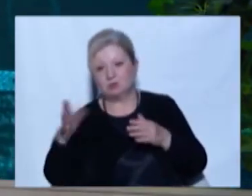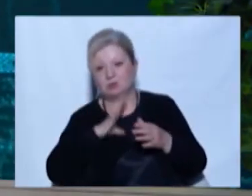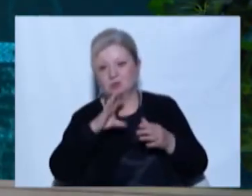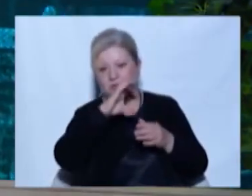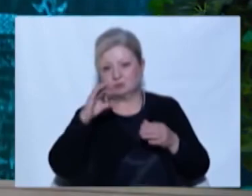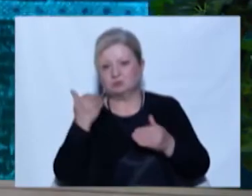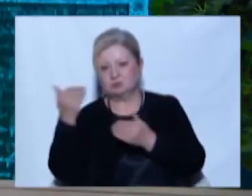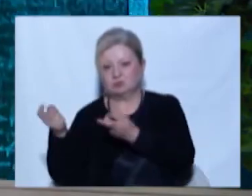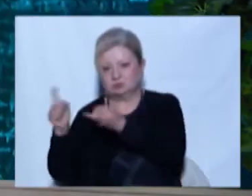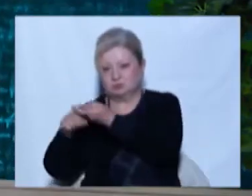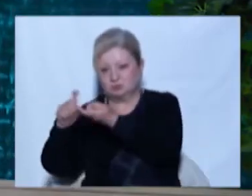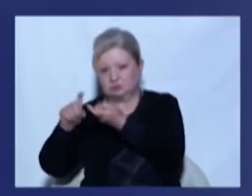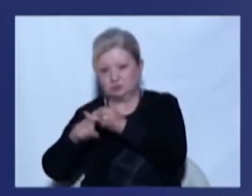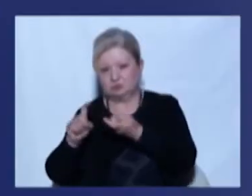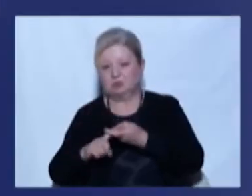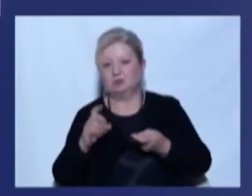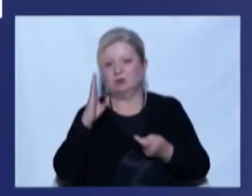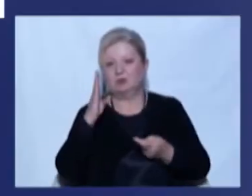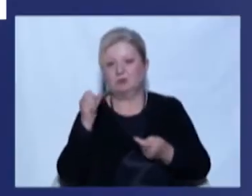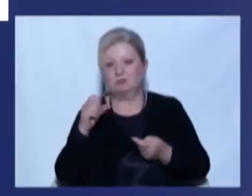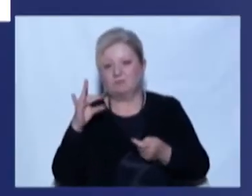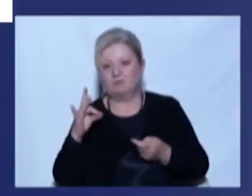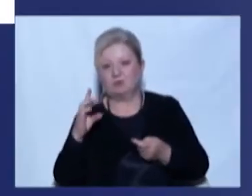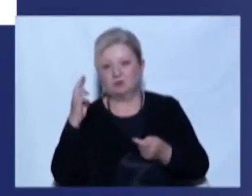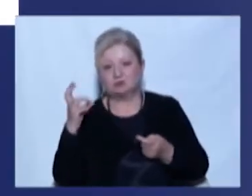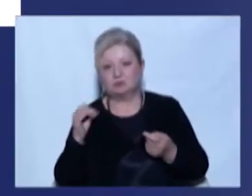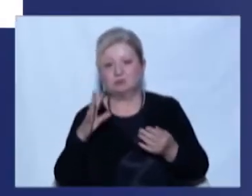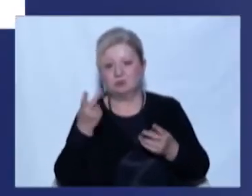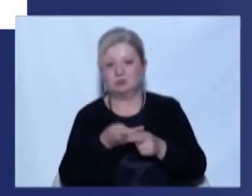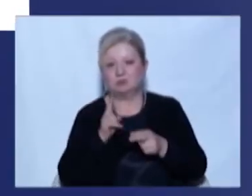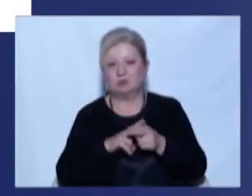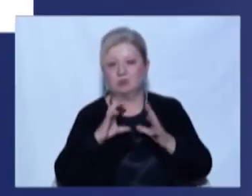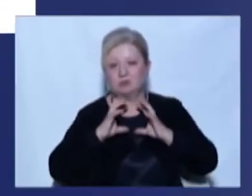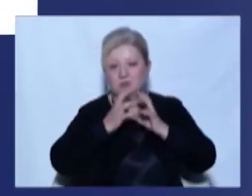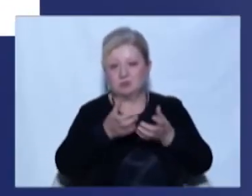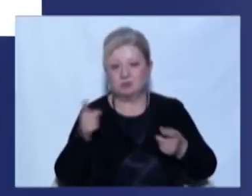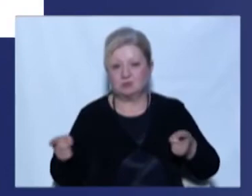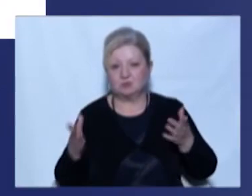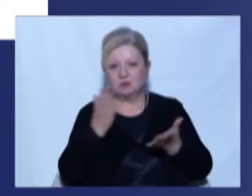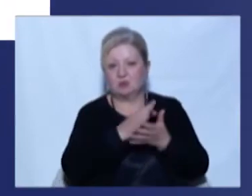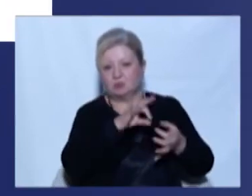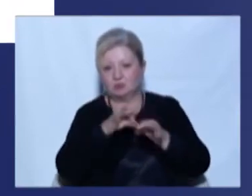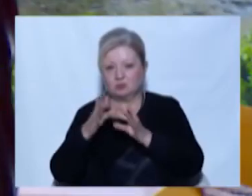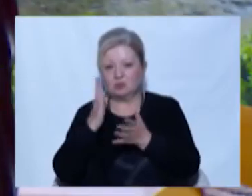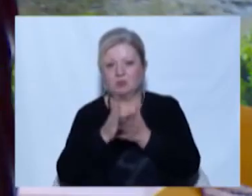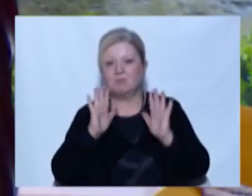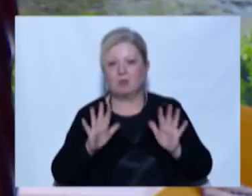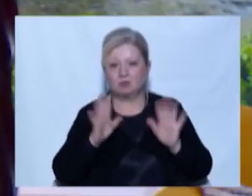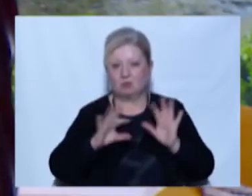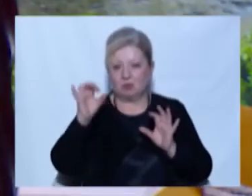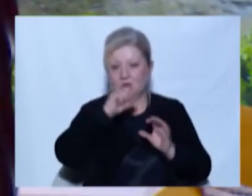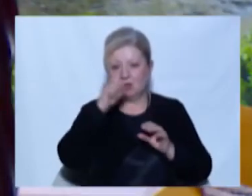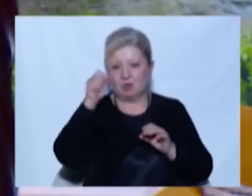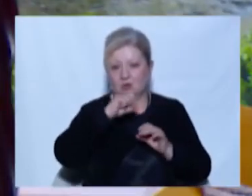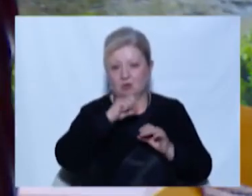მისი მოკავშირეები ვარშავის პაქტის სახით. ამიერიდან დედამიწაზე მიმდინარე ყველა პროცესები არა მარტო ევროპაში, არამედ მთელ